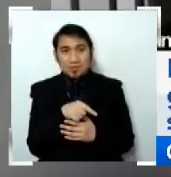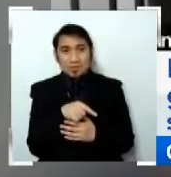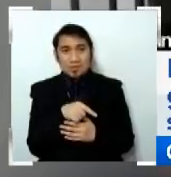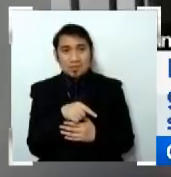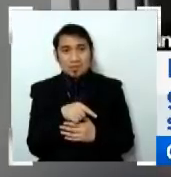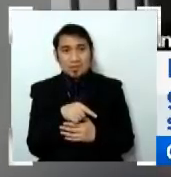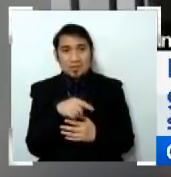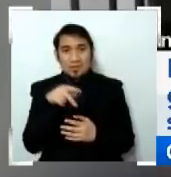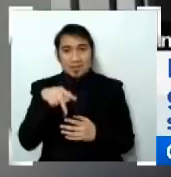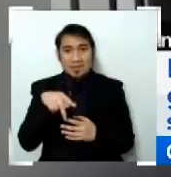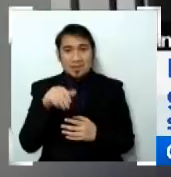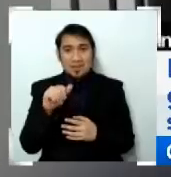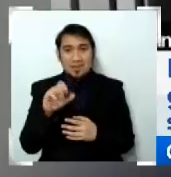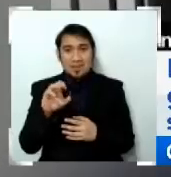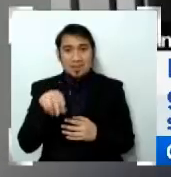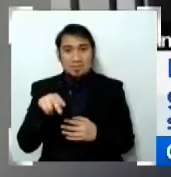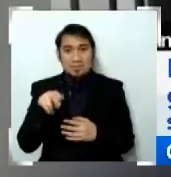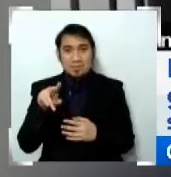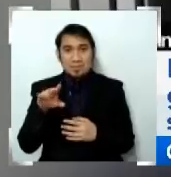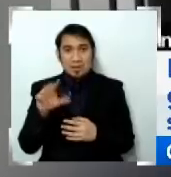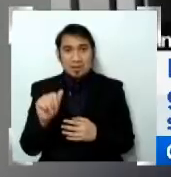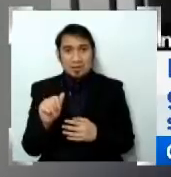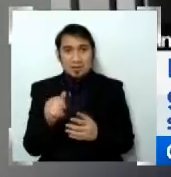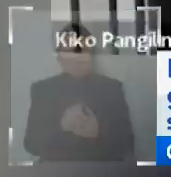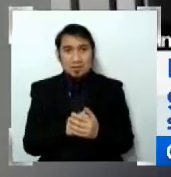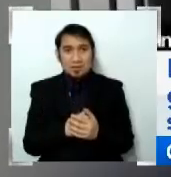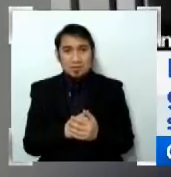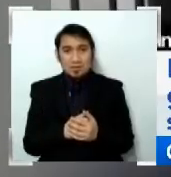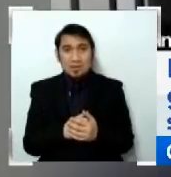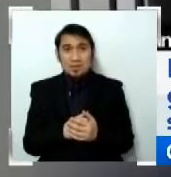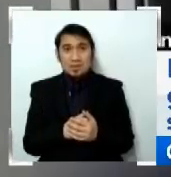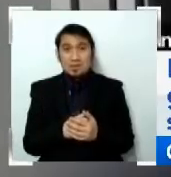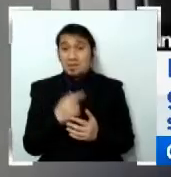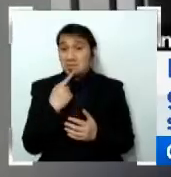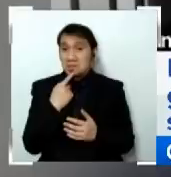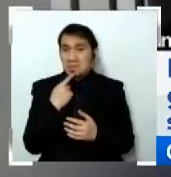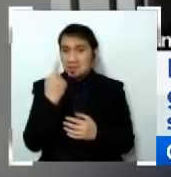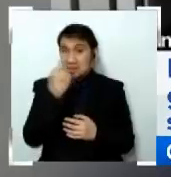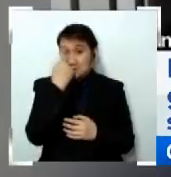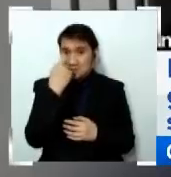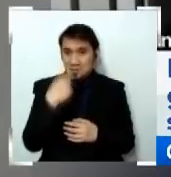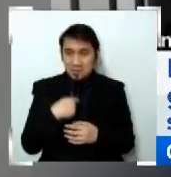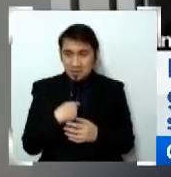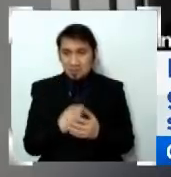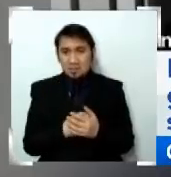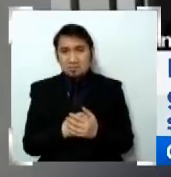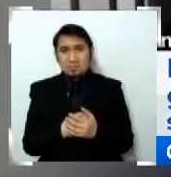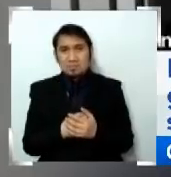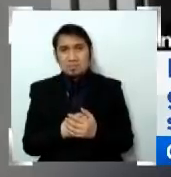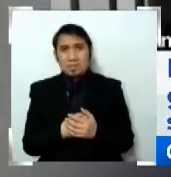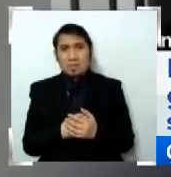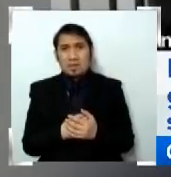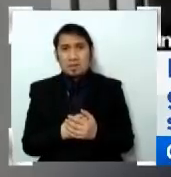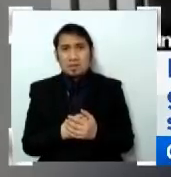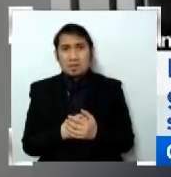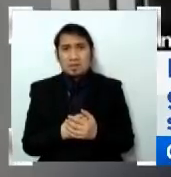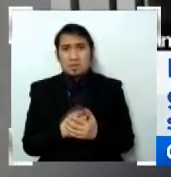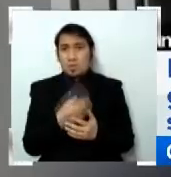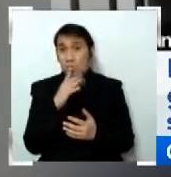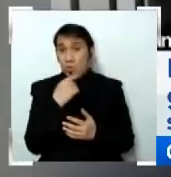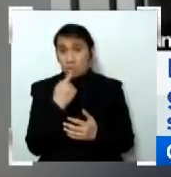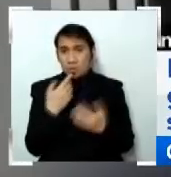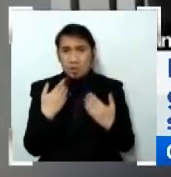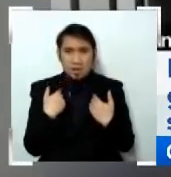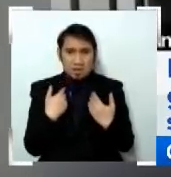Pacquiao. Well, sabi ko, tinanong nga sa akin eh. Sabi ko, kung merong sinseridad, handa tayong